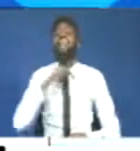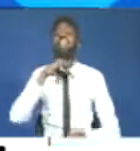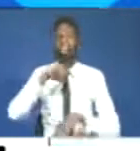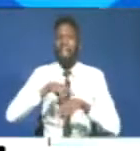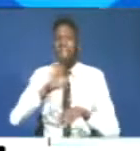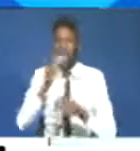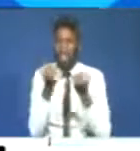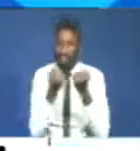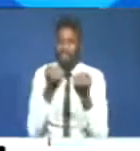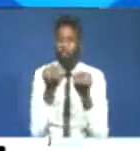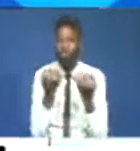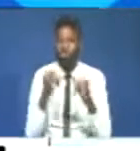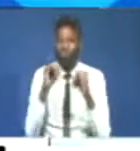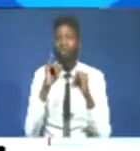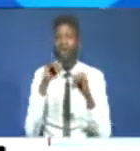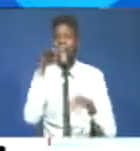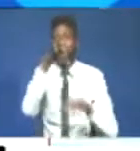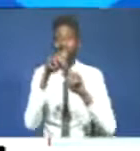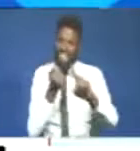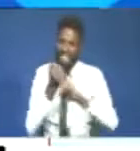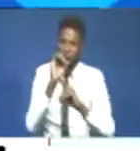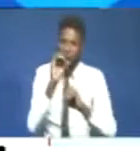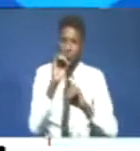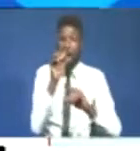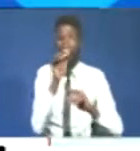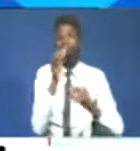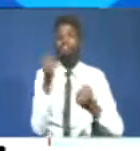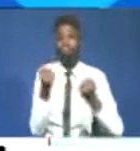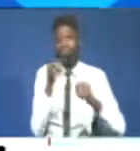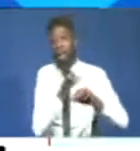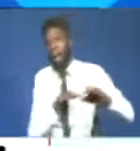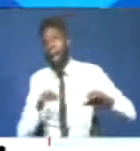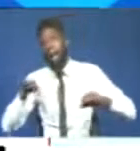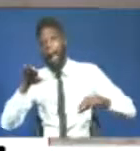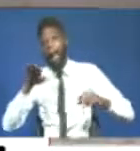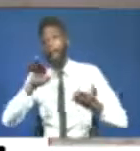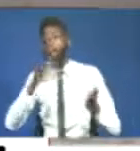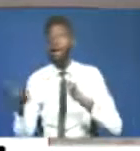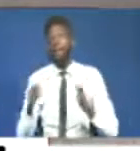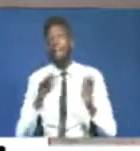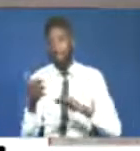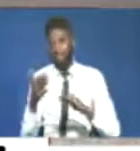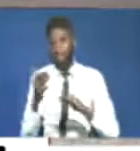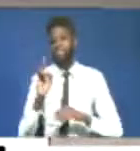Namanga. Mwanahabari wetu Ruth Wamboi anatukunjulia jamvi la Darubini Weekendi jioni hii ya leo.